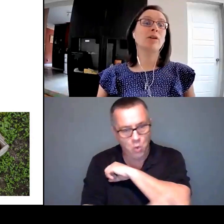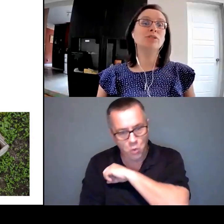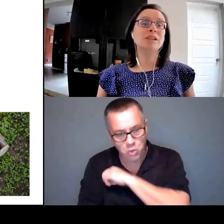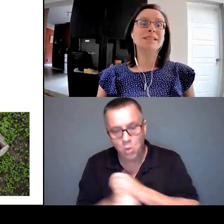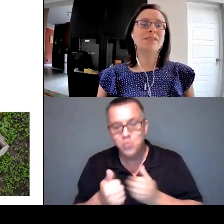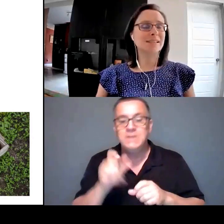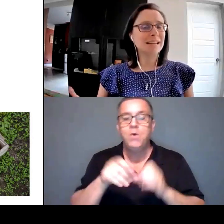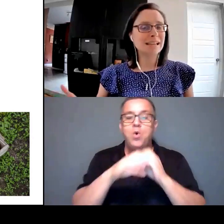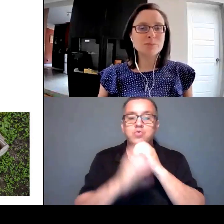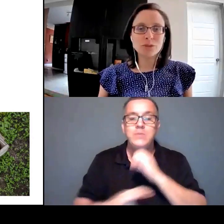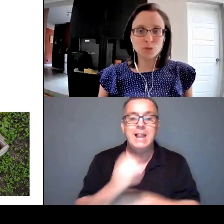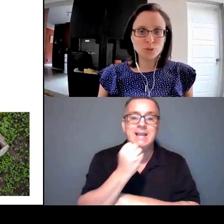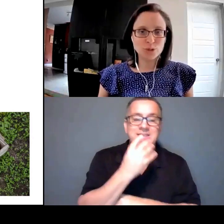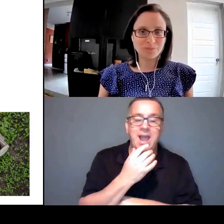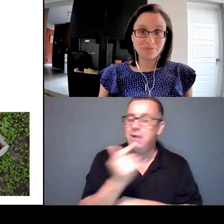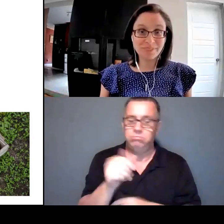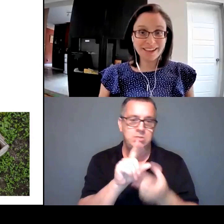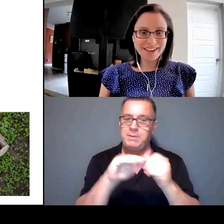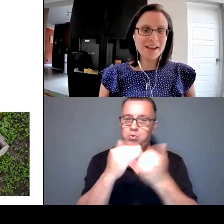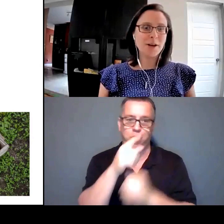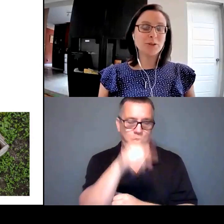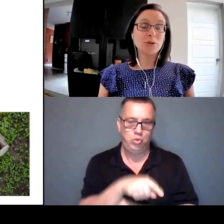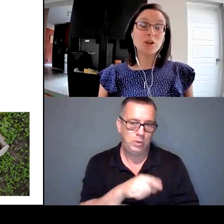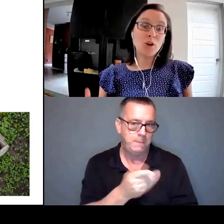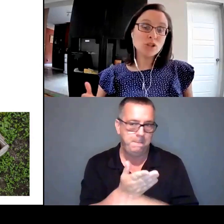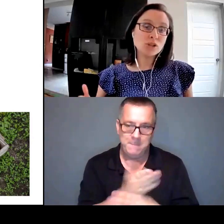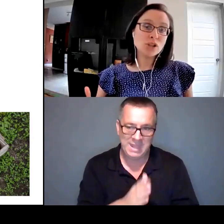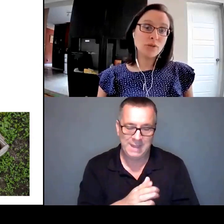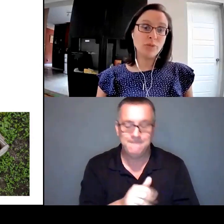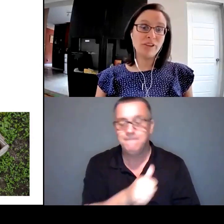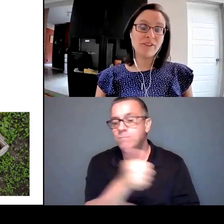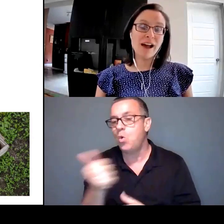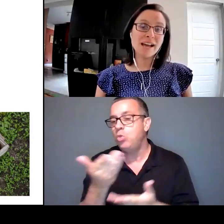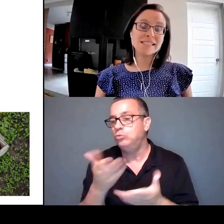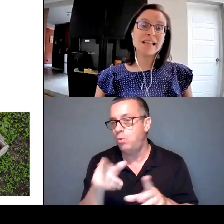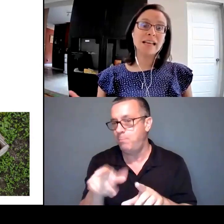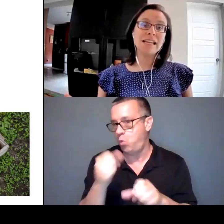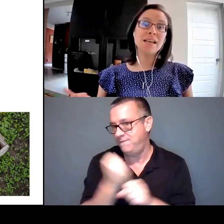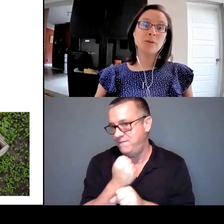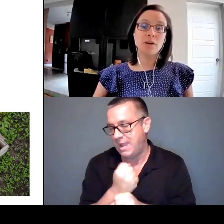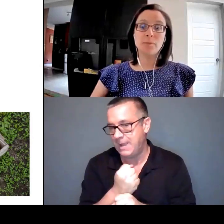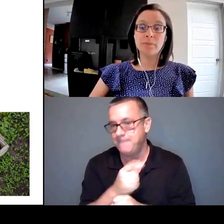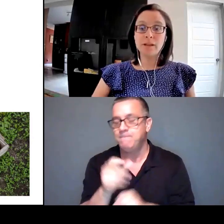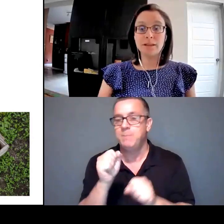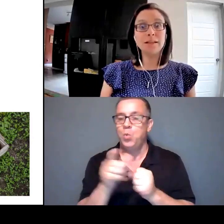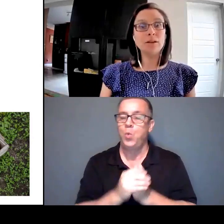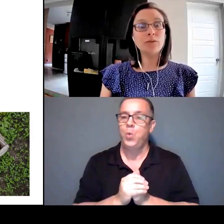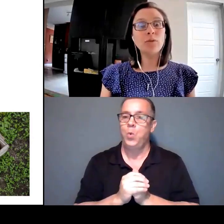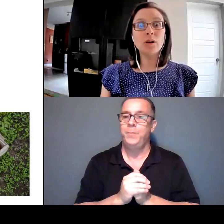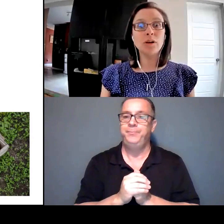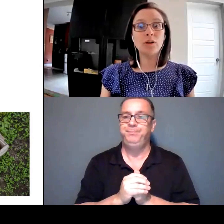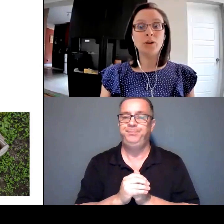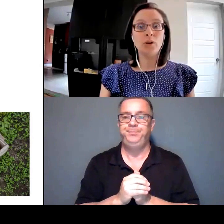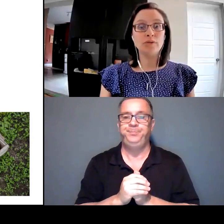vous prend un tunnel d'hiver? Ça l'explique tout ça. OK? Donc, l'autre chose que vous pouvez faire, c'est d'aller dans le